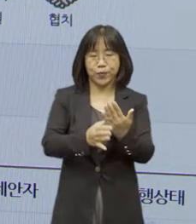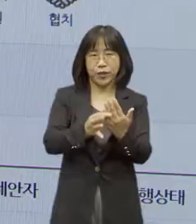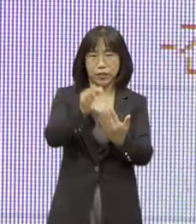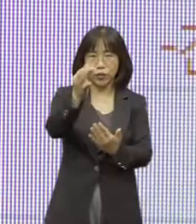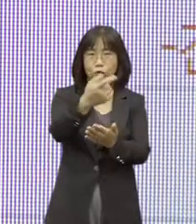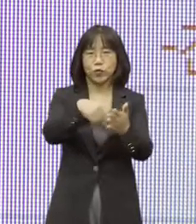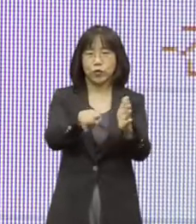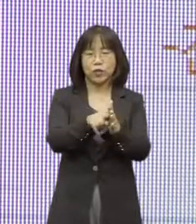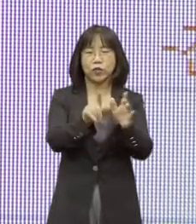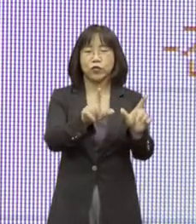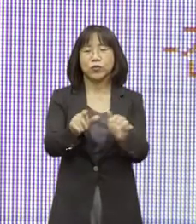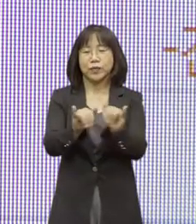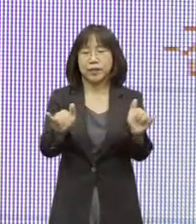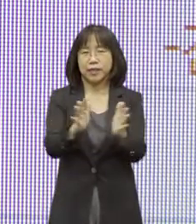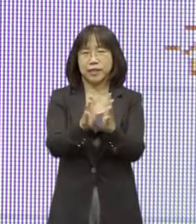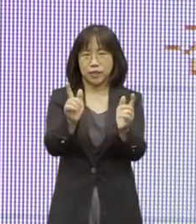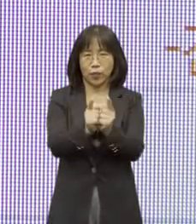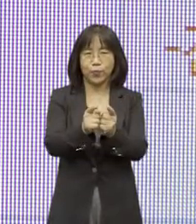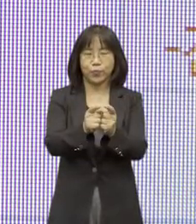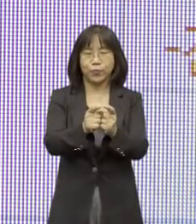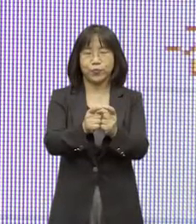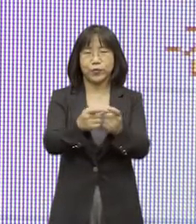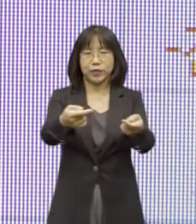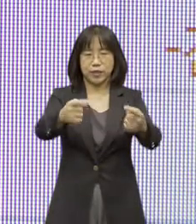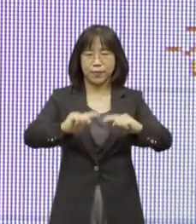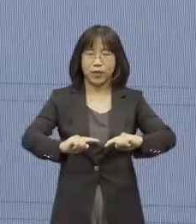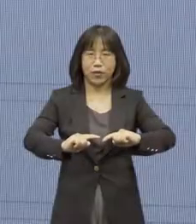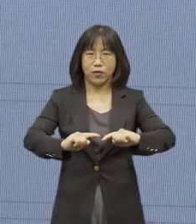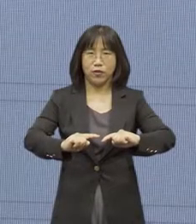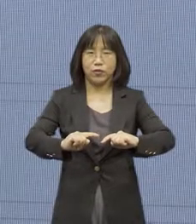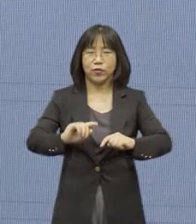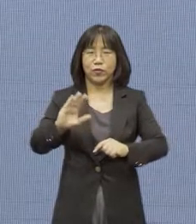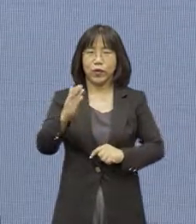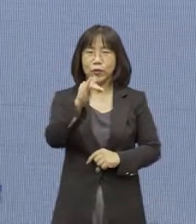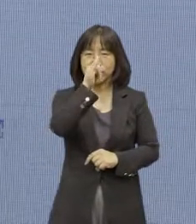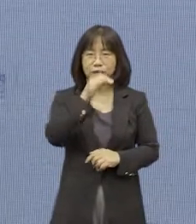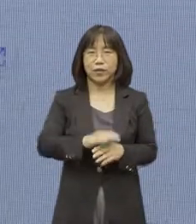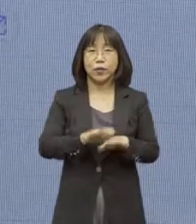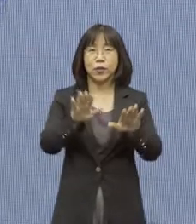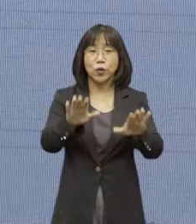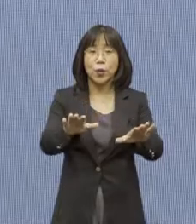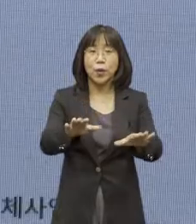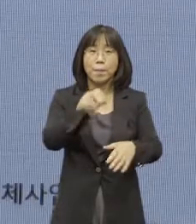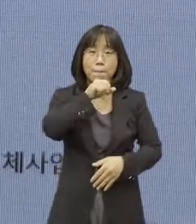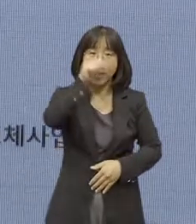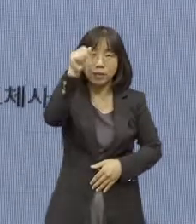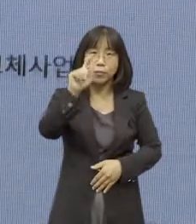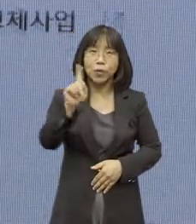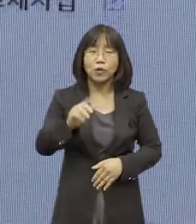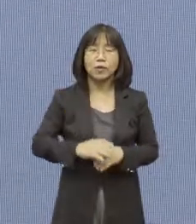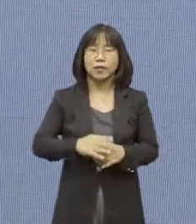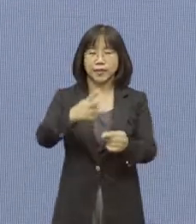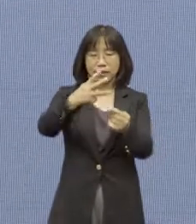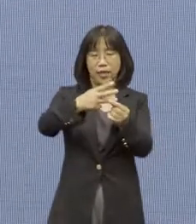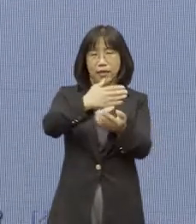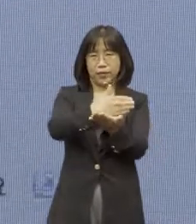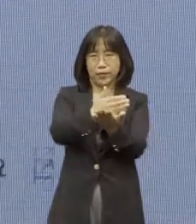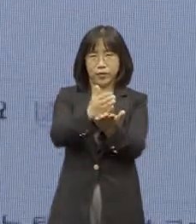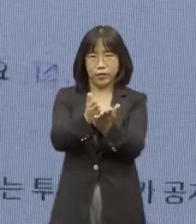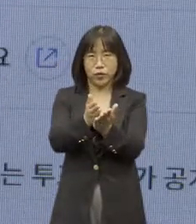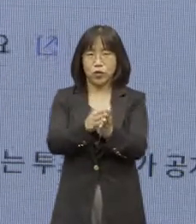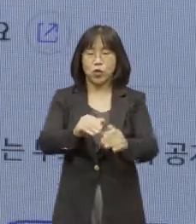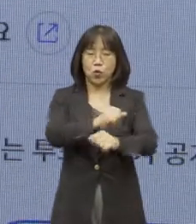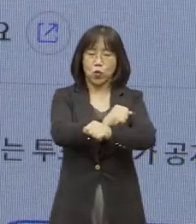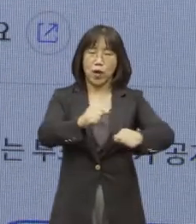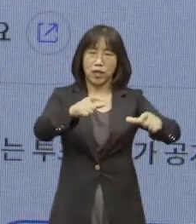구민들의 손으로 만들어가고 있습니다. 올해 선정된 제안사업은 3개 분야 69건으로